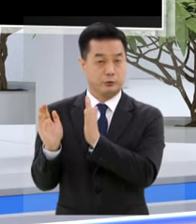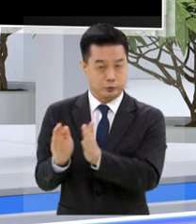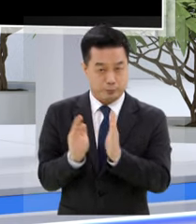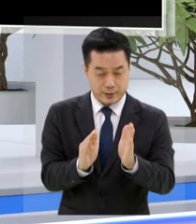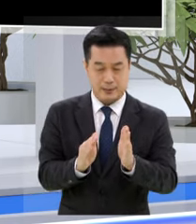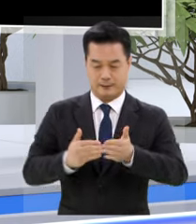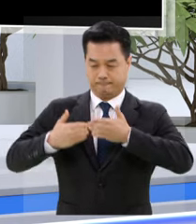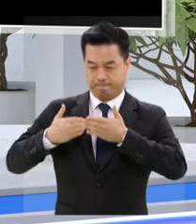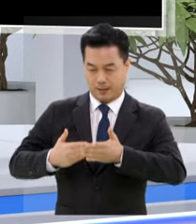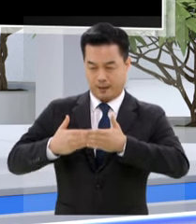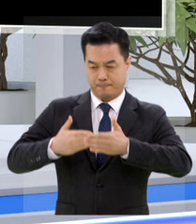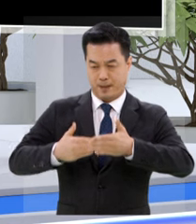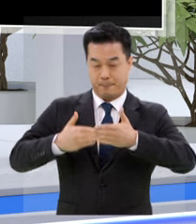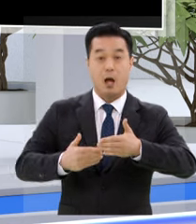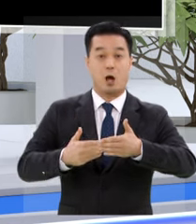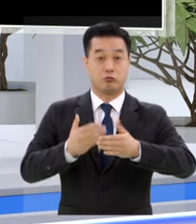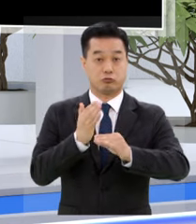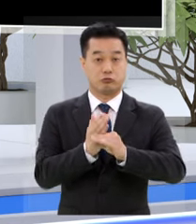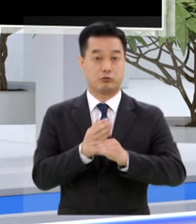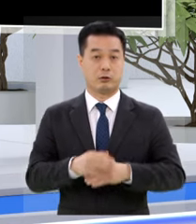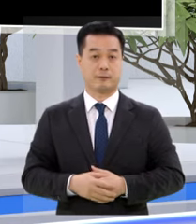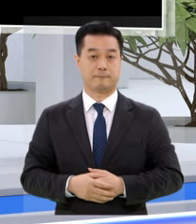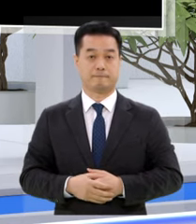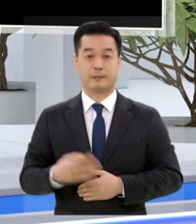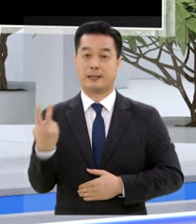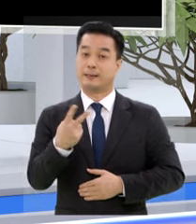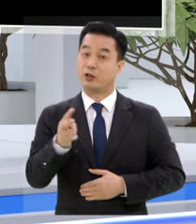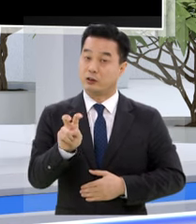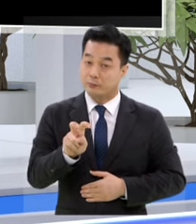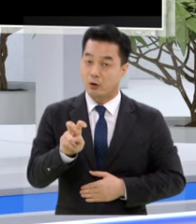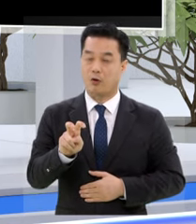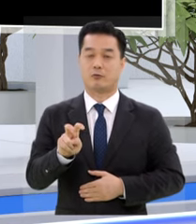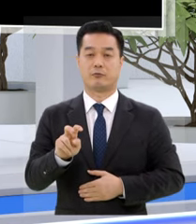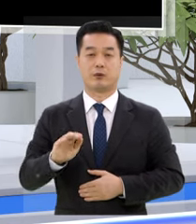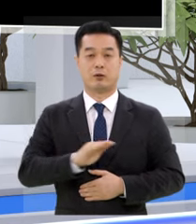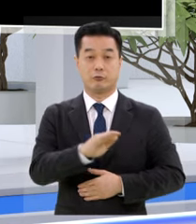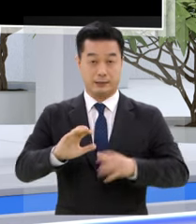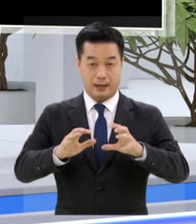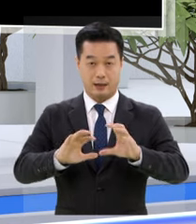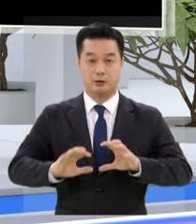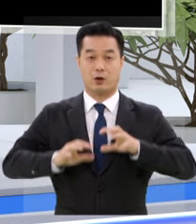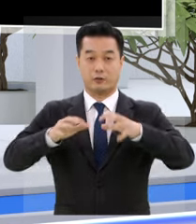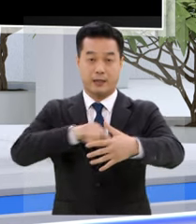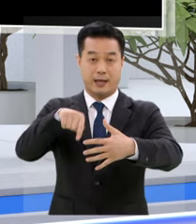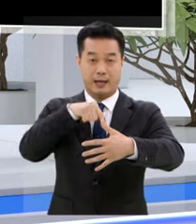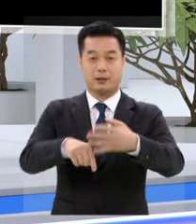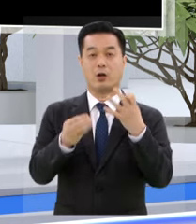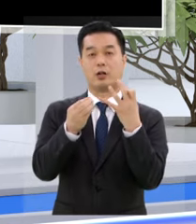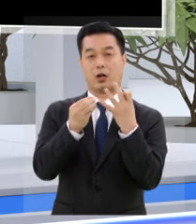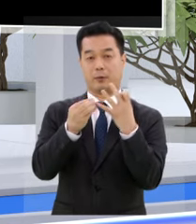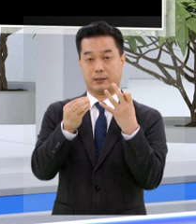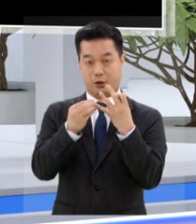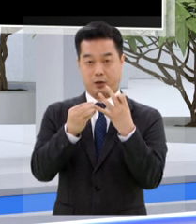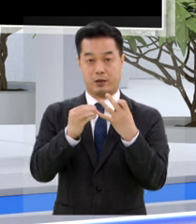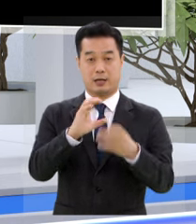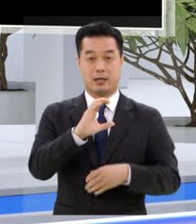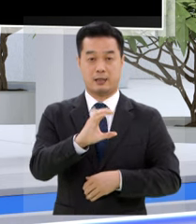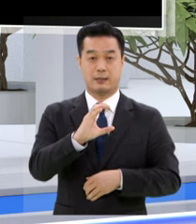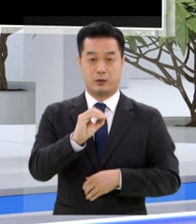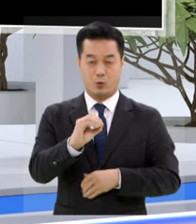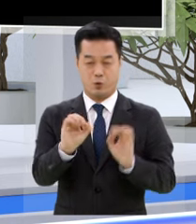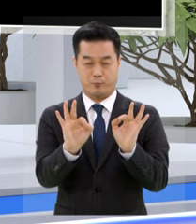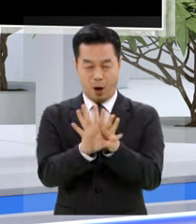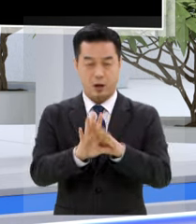착실히 진행해 왔습니다 지난 2020년 우리는 전 세계에서 14번째로 탄소 중립을